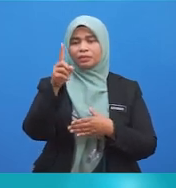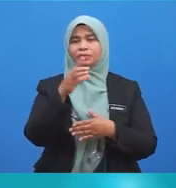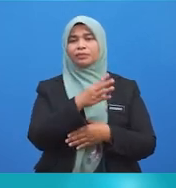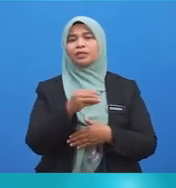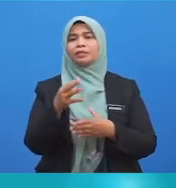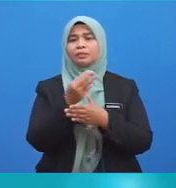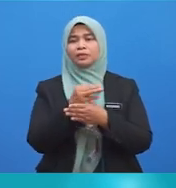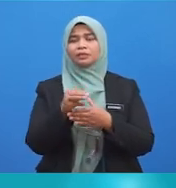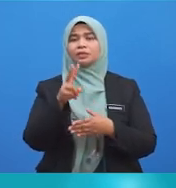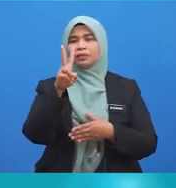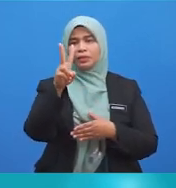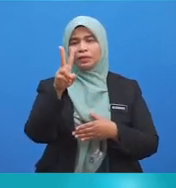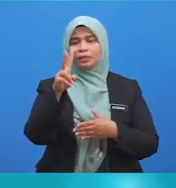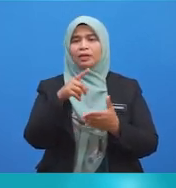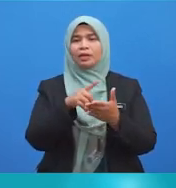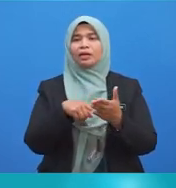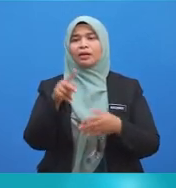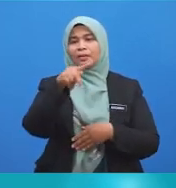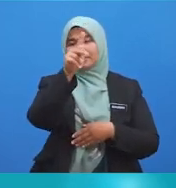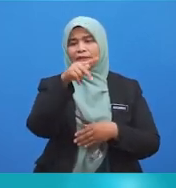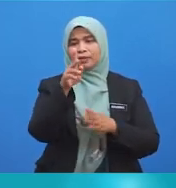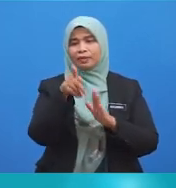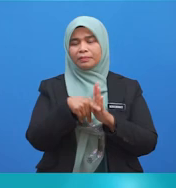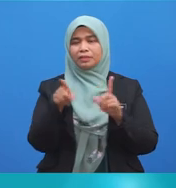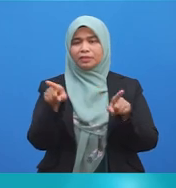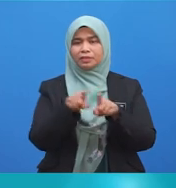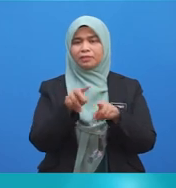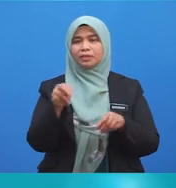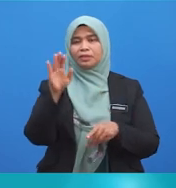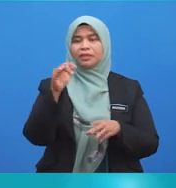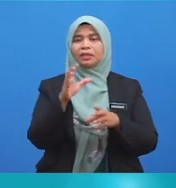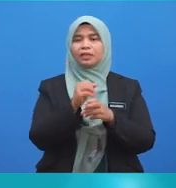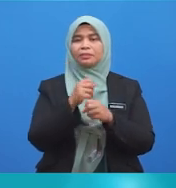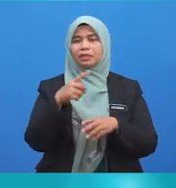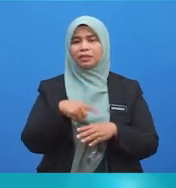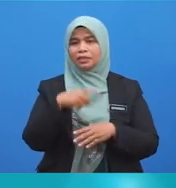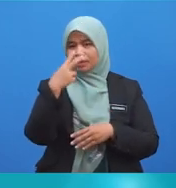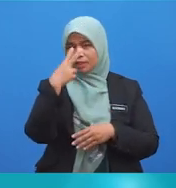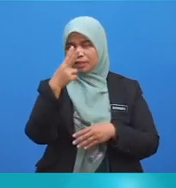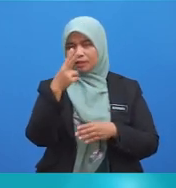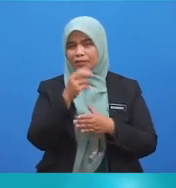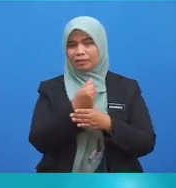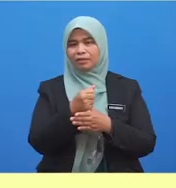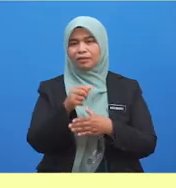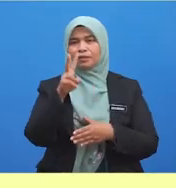dan meiosis 2, apakah persamaan yang dapat dilihat antara keduanya?